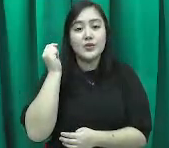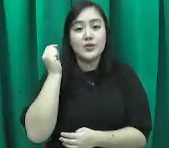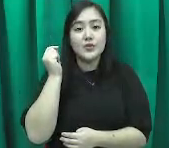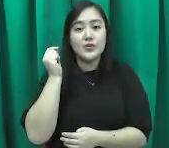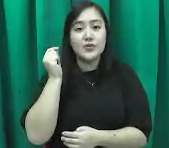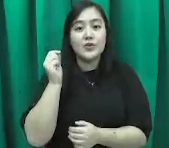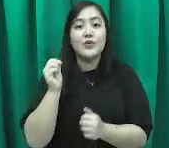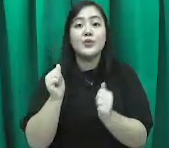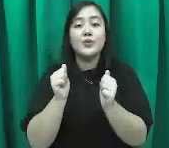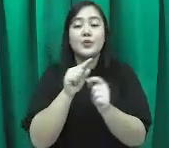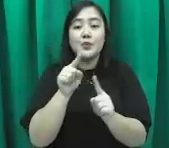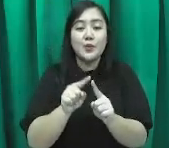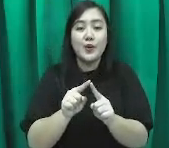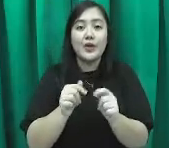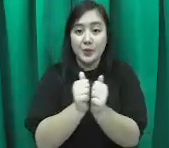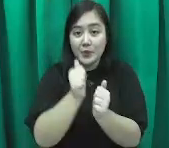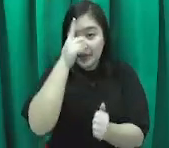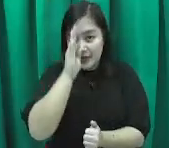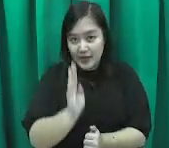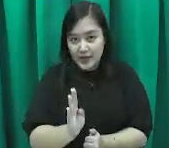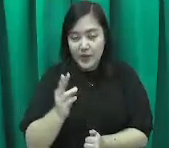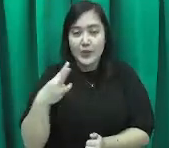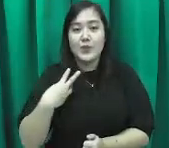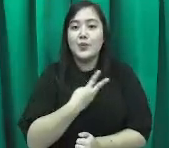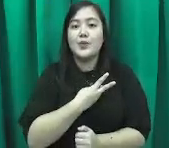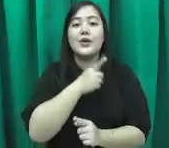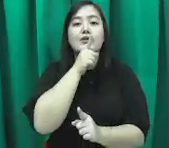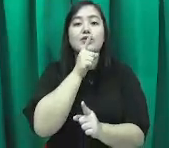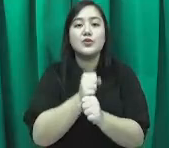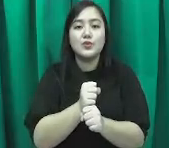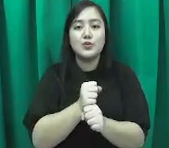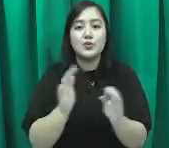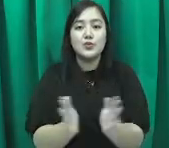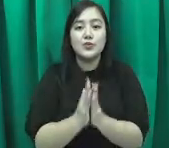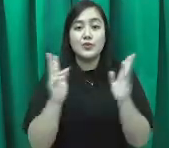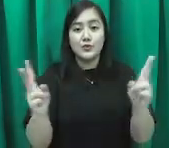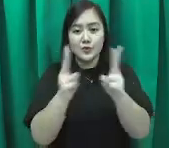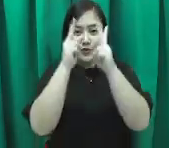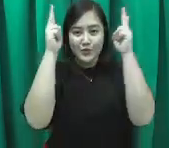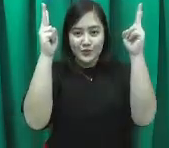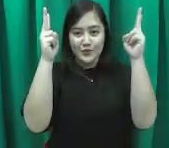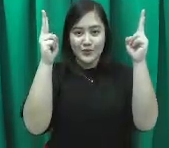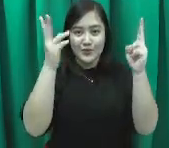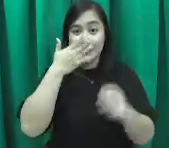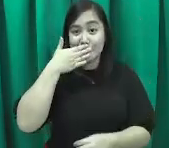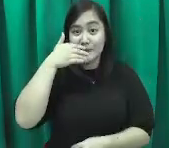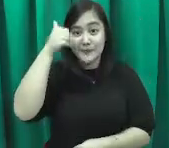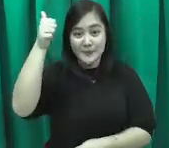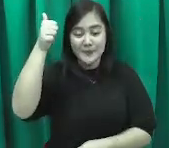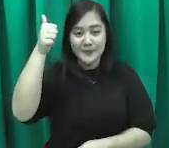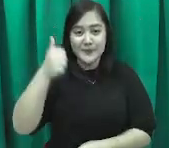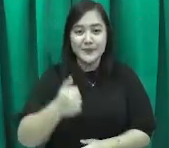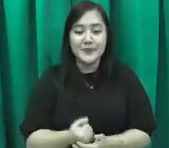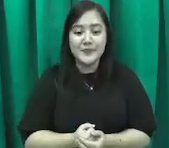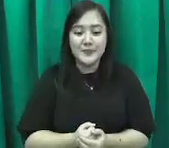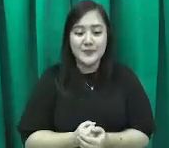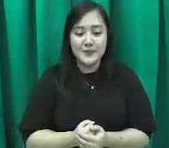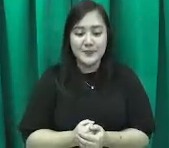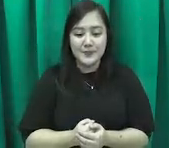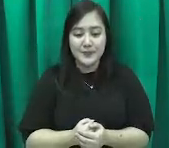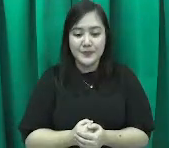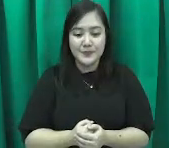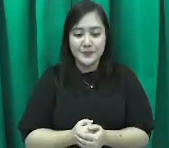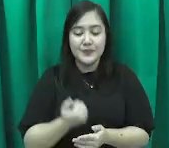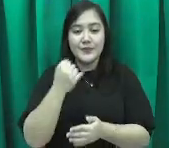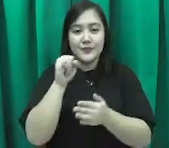nandiyan dyan yung tagumpay. Sure winner na tayo. Yeah. Sure victory na yan. Panalo na tayo. Sigurado na yan. For as long as we are